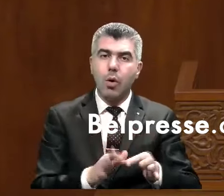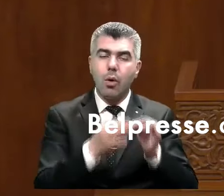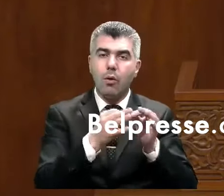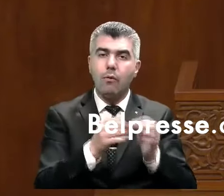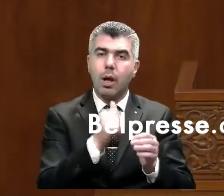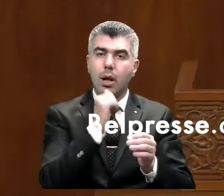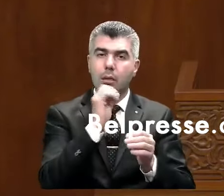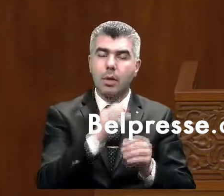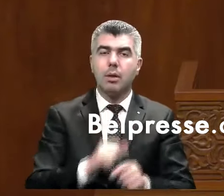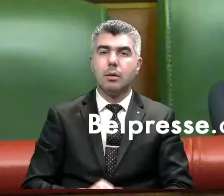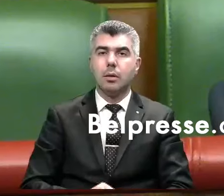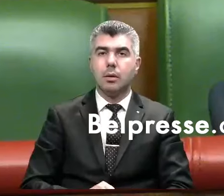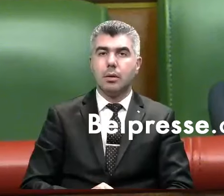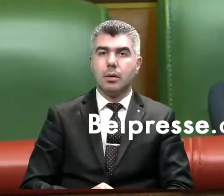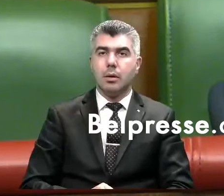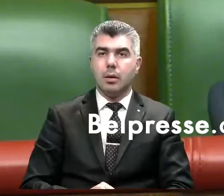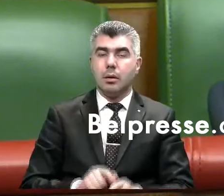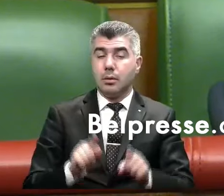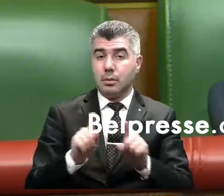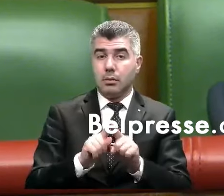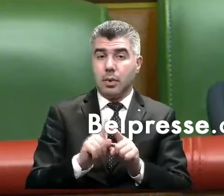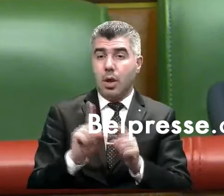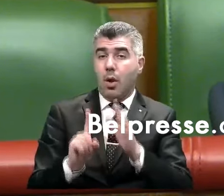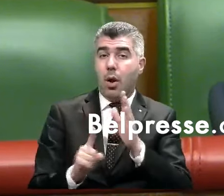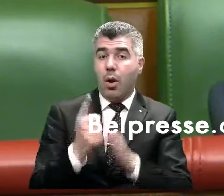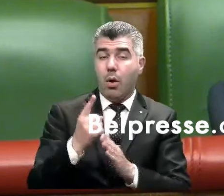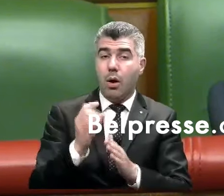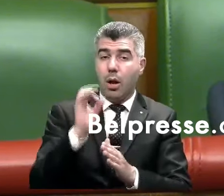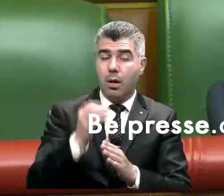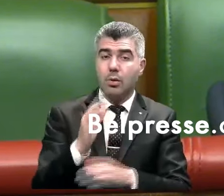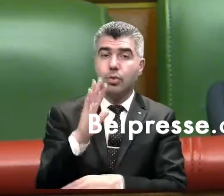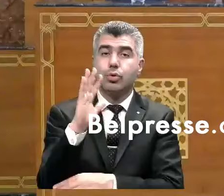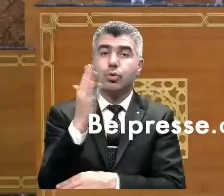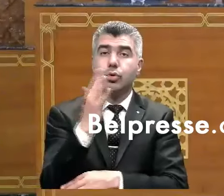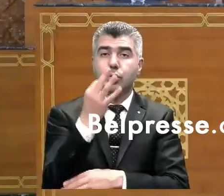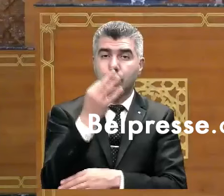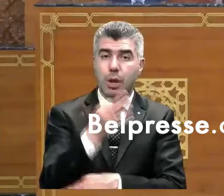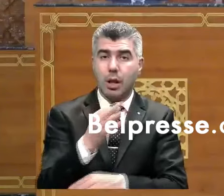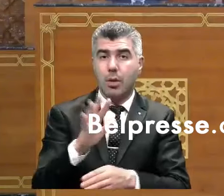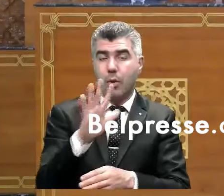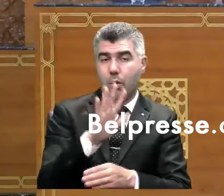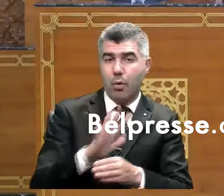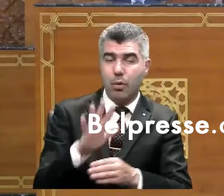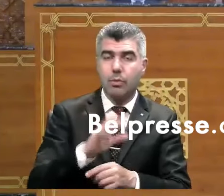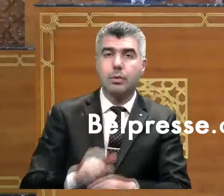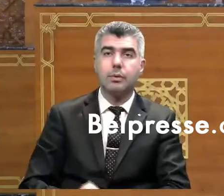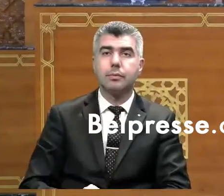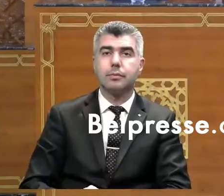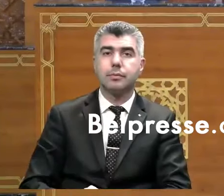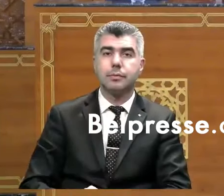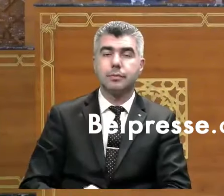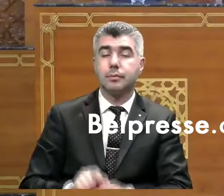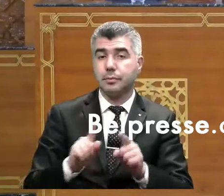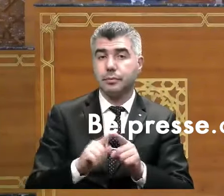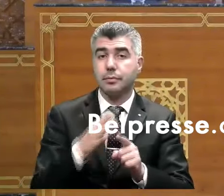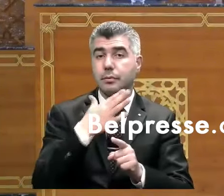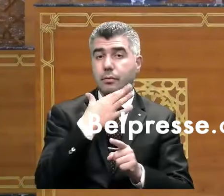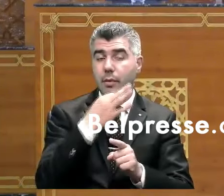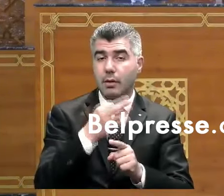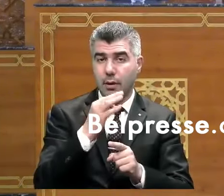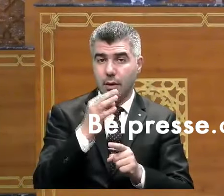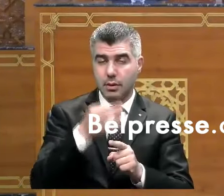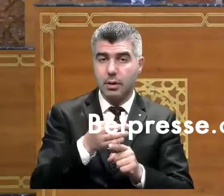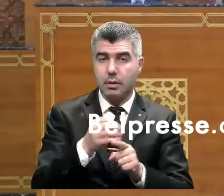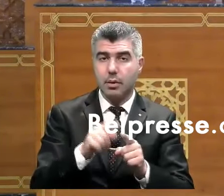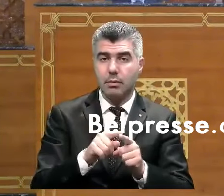سما عبر اعطاء الاولويه لانقاذ الاشجار المثمره والزراعات الدائمه تيسير استعمال الموارد